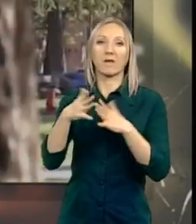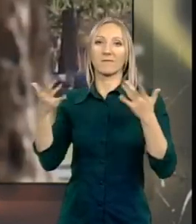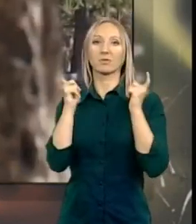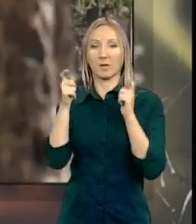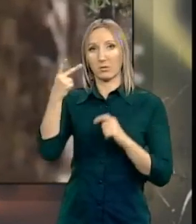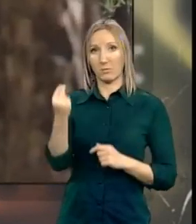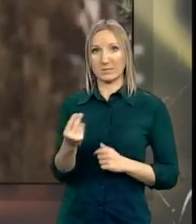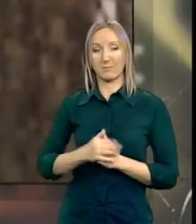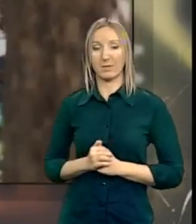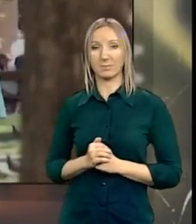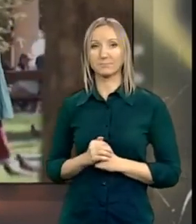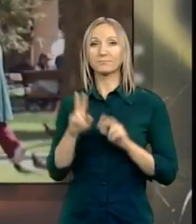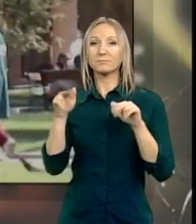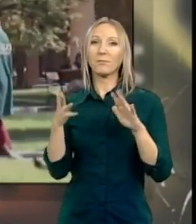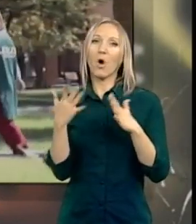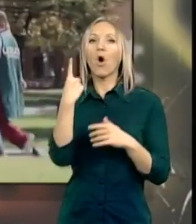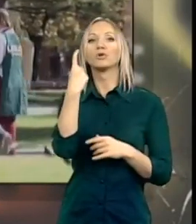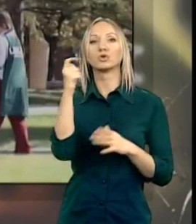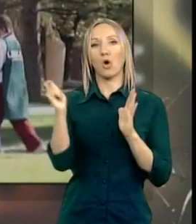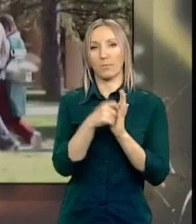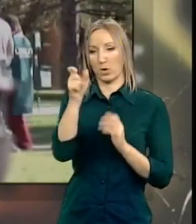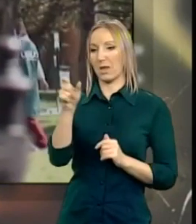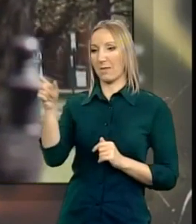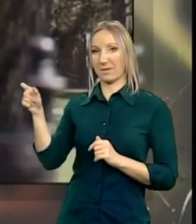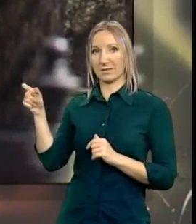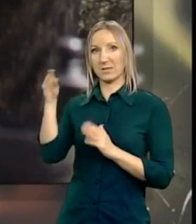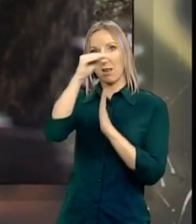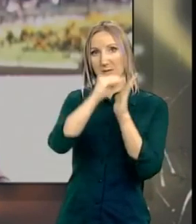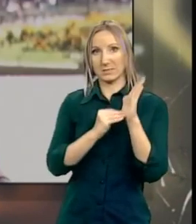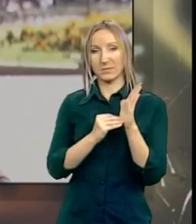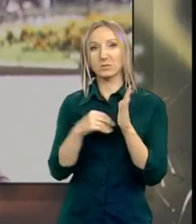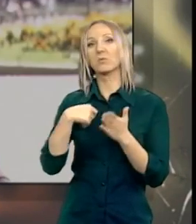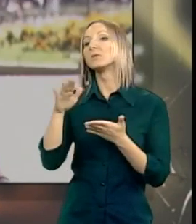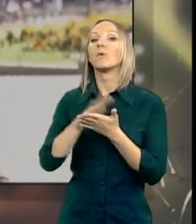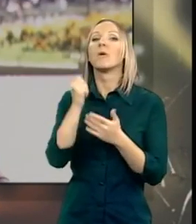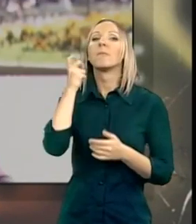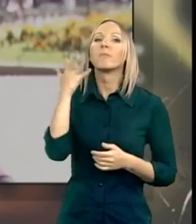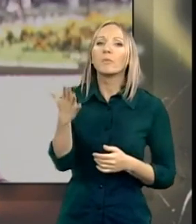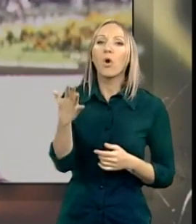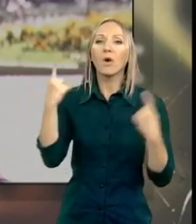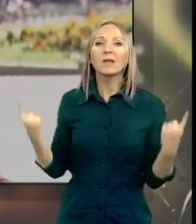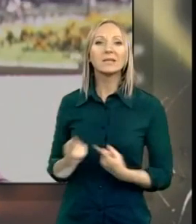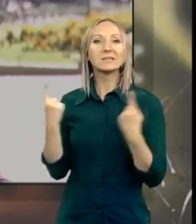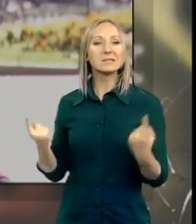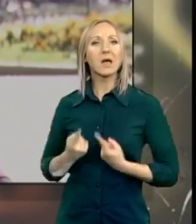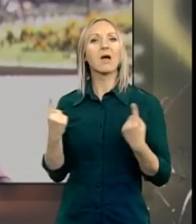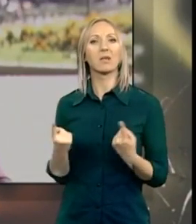Srbiji. Do sada imamo negde oko 100 prodavaca na spisku. Pokrenuli smo brojne inicijative koje doprinose